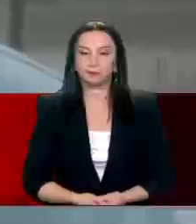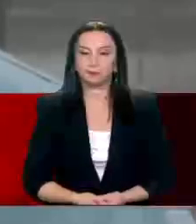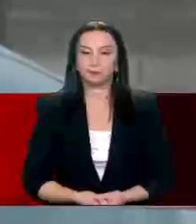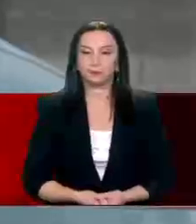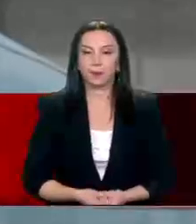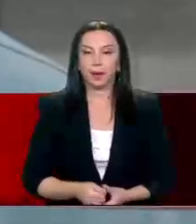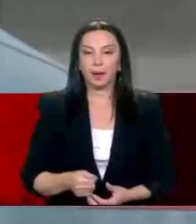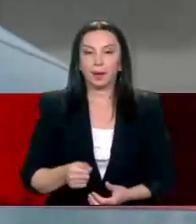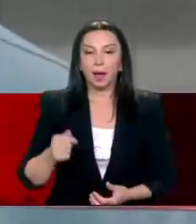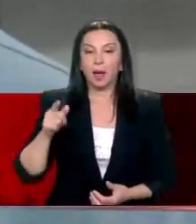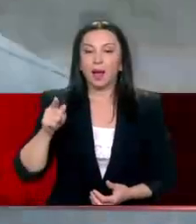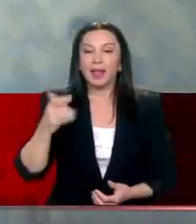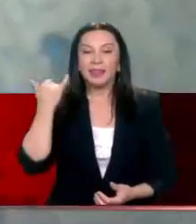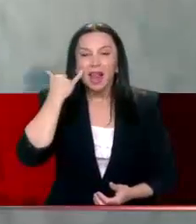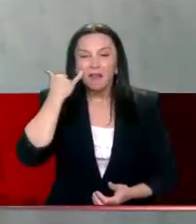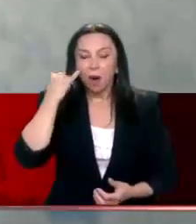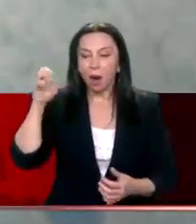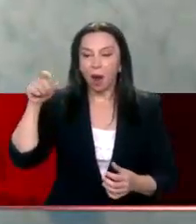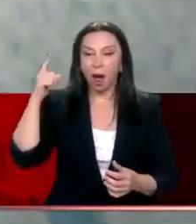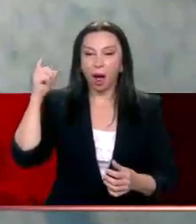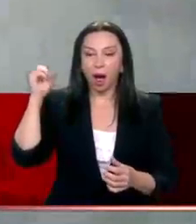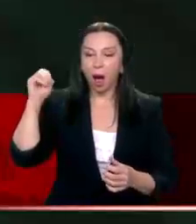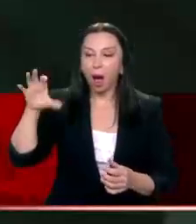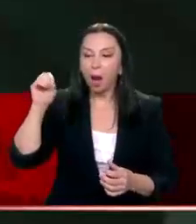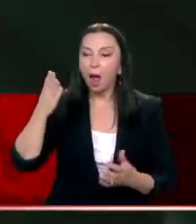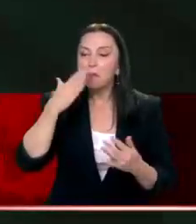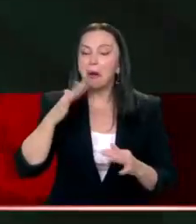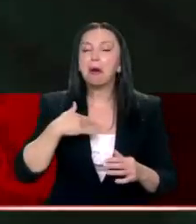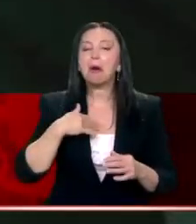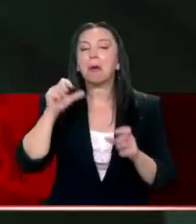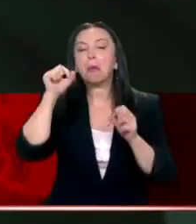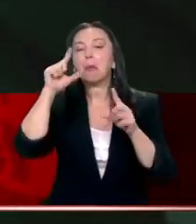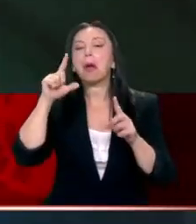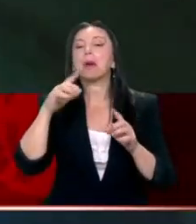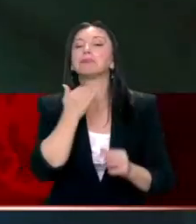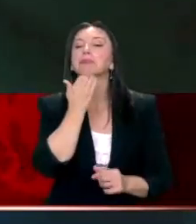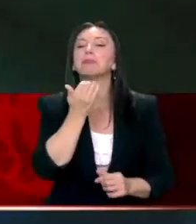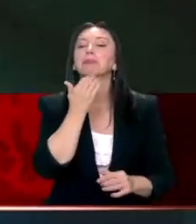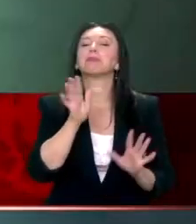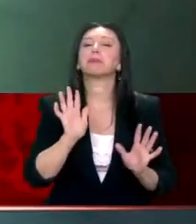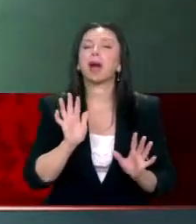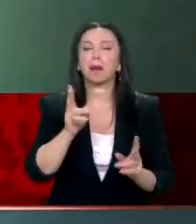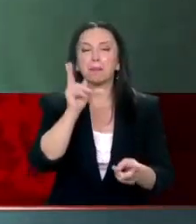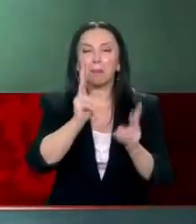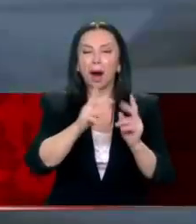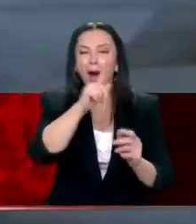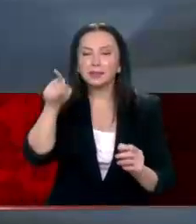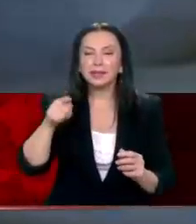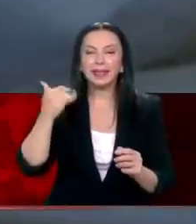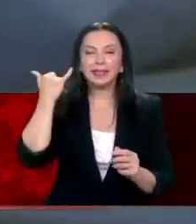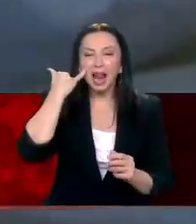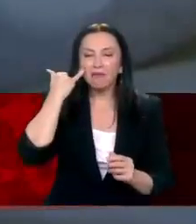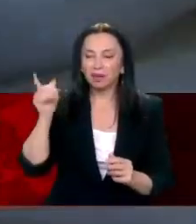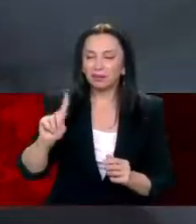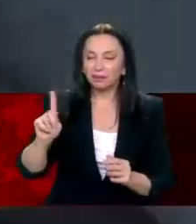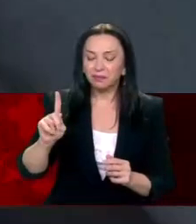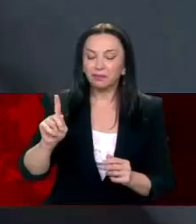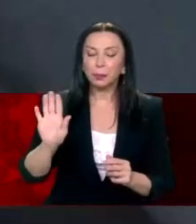Alarm zaten imkansız, uyanılmıyor. Kimi alarmla bile uyanamıyor, erteledikçe erteliyor.